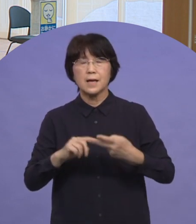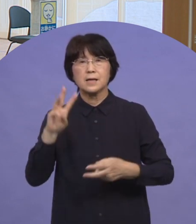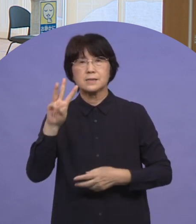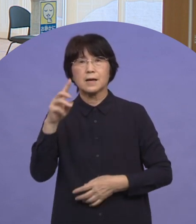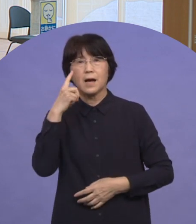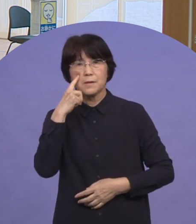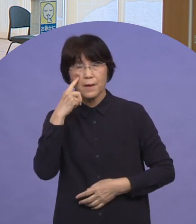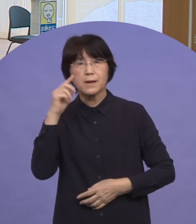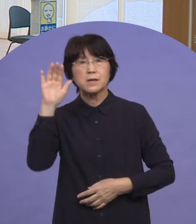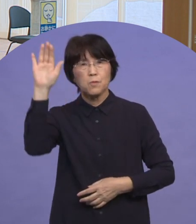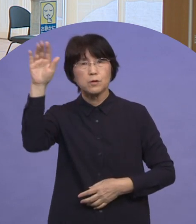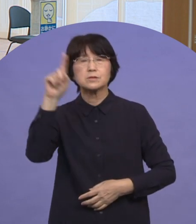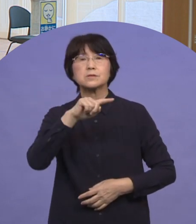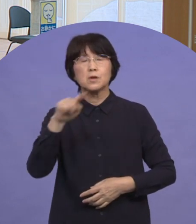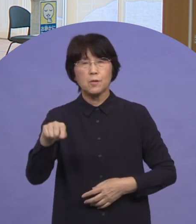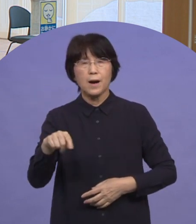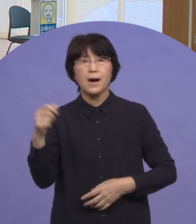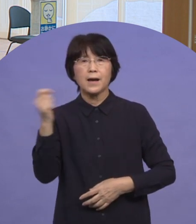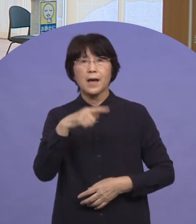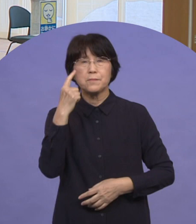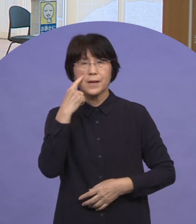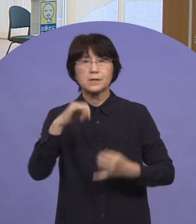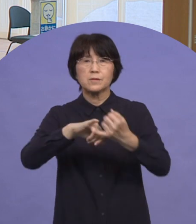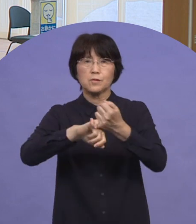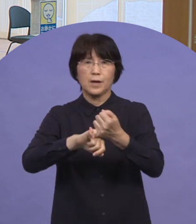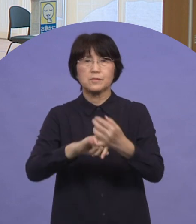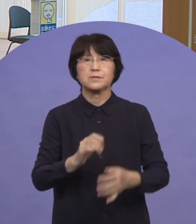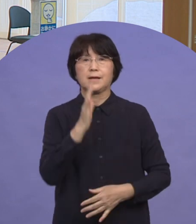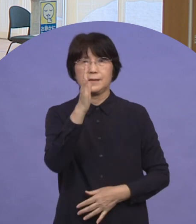される方は早めに予約をお取りください。